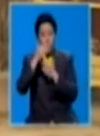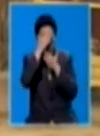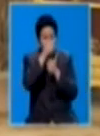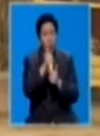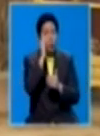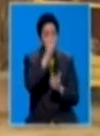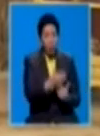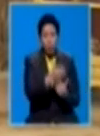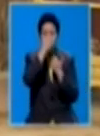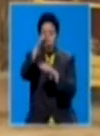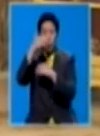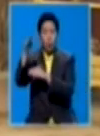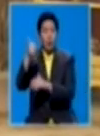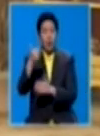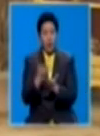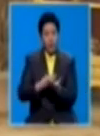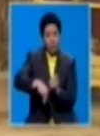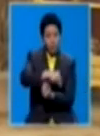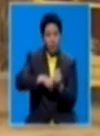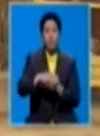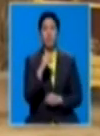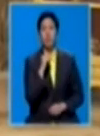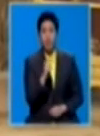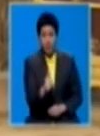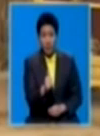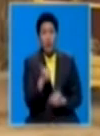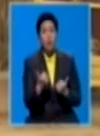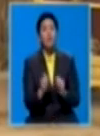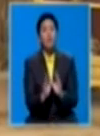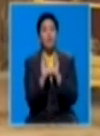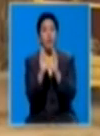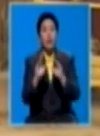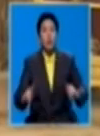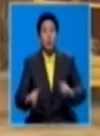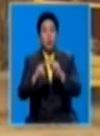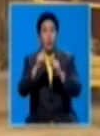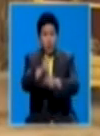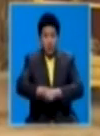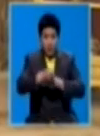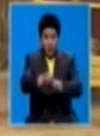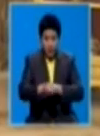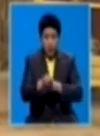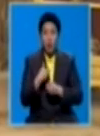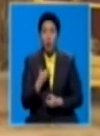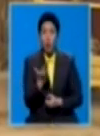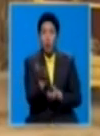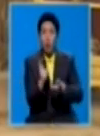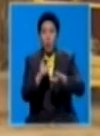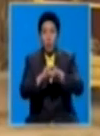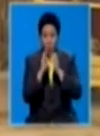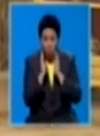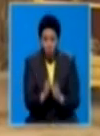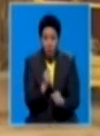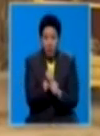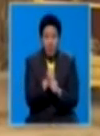ออกนะครับจะเพิ่มรายได้ให้ประเทศอีกเป็นจำนวนมากทั้งนี้ก็ต้องขอฝากกระทรวงเกษตรนะครับรวมไปถึงขอความร่วมมือจากเกษตรกรพี่น้